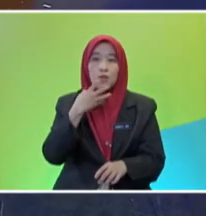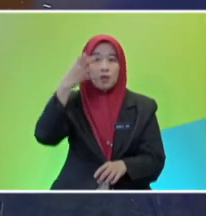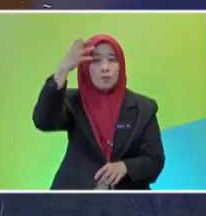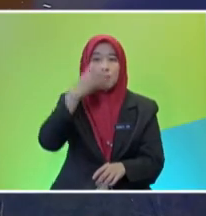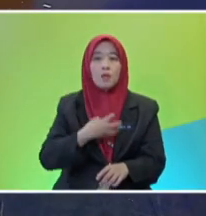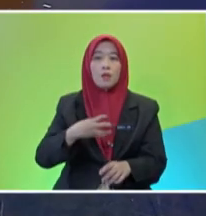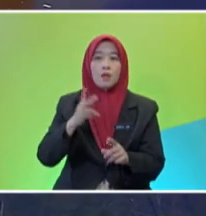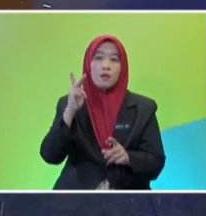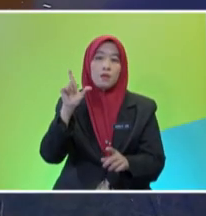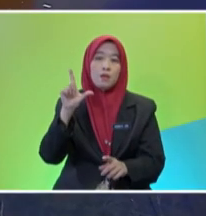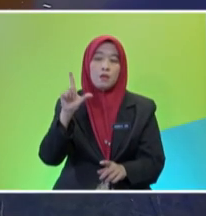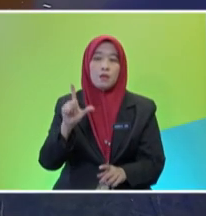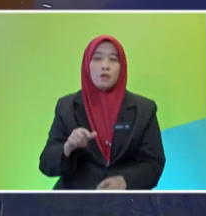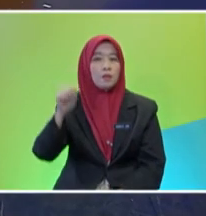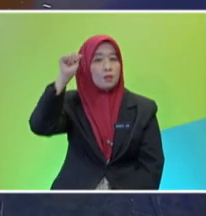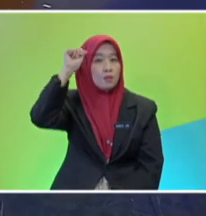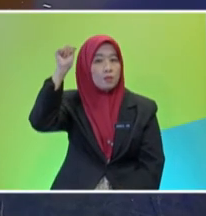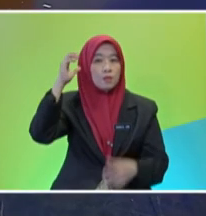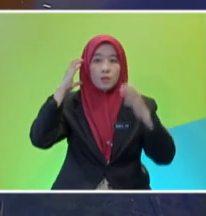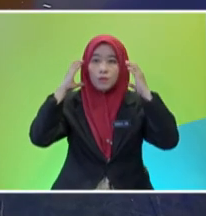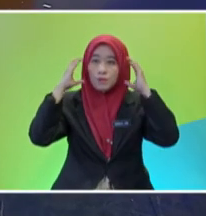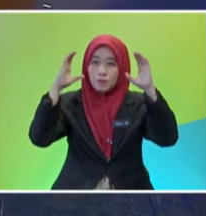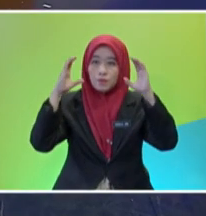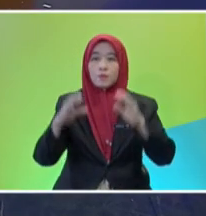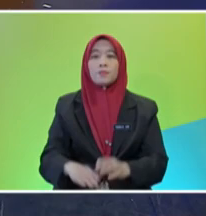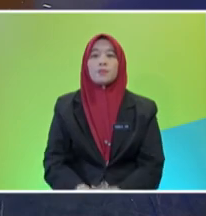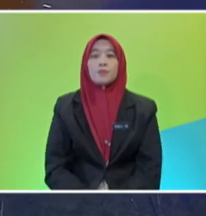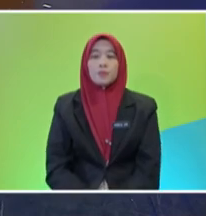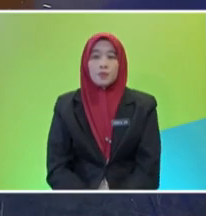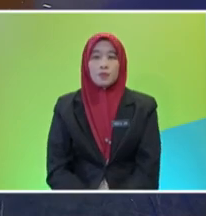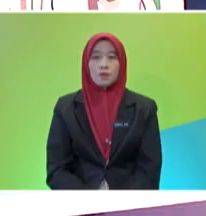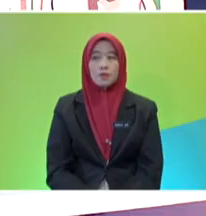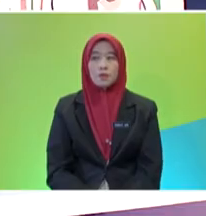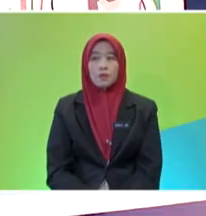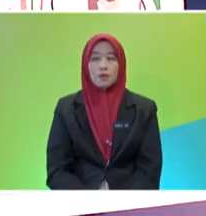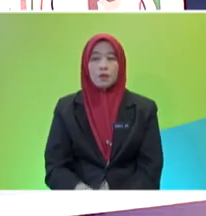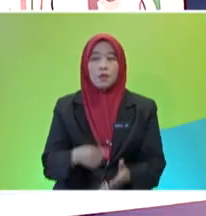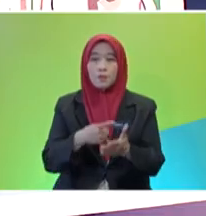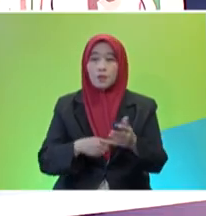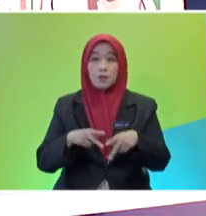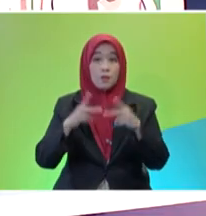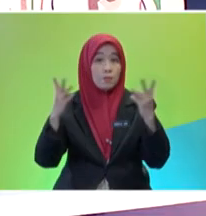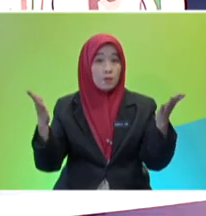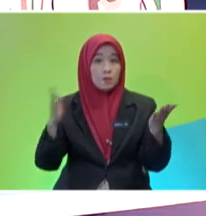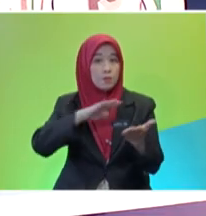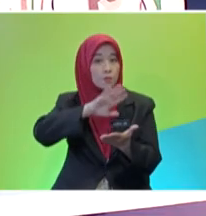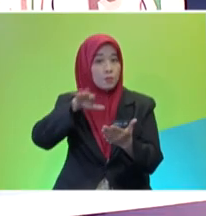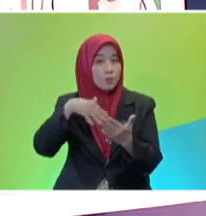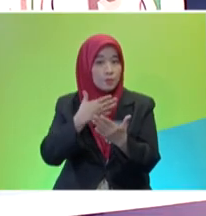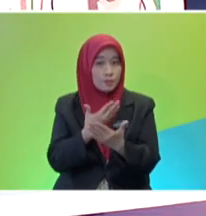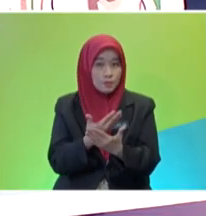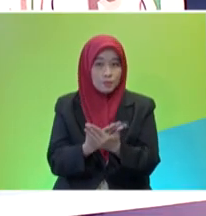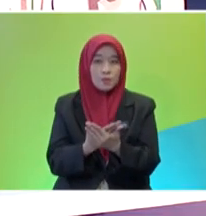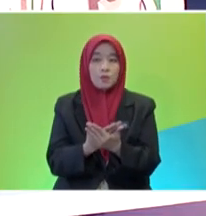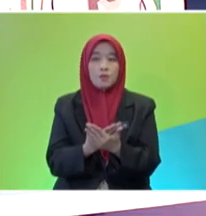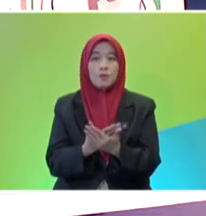Cikgu, apa khabar? Waalaikumsalam warahmatullahi wabarakatuh. Apa khabar, apa khabar semua? Apa khabar? Cikgu harap